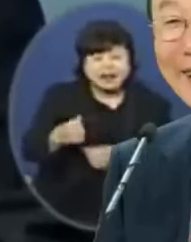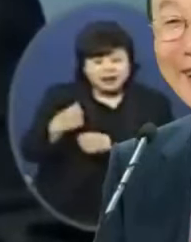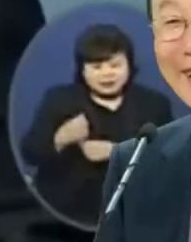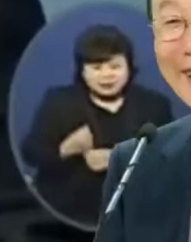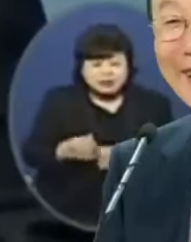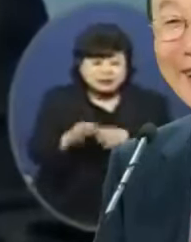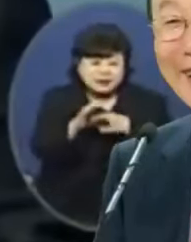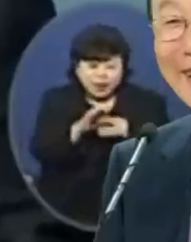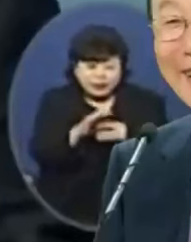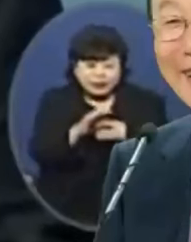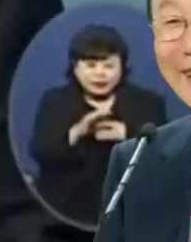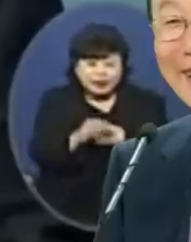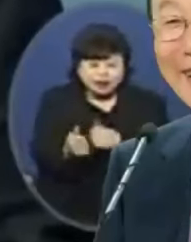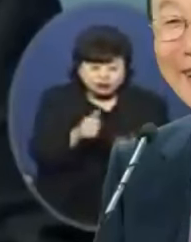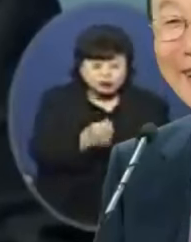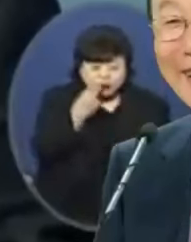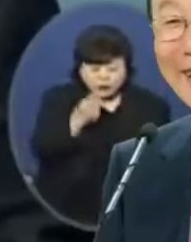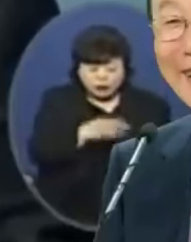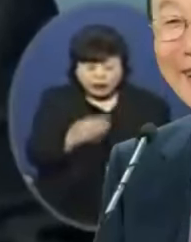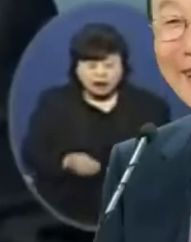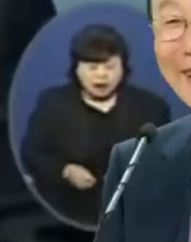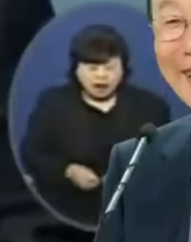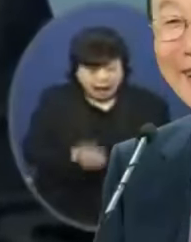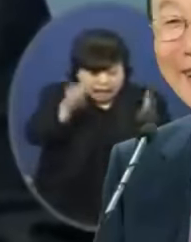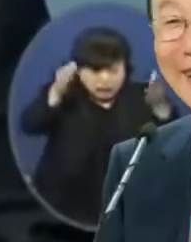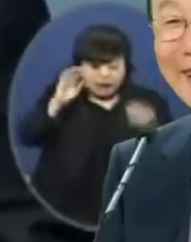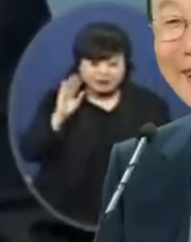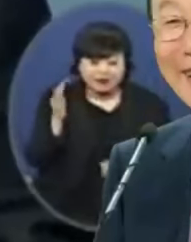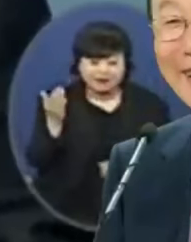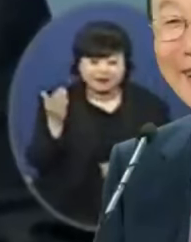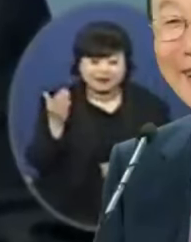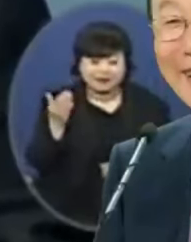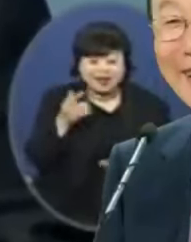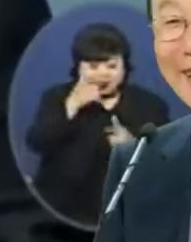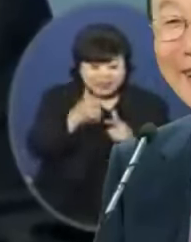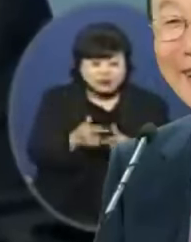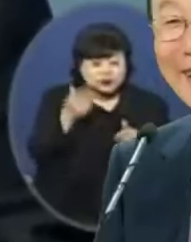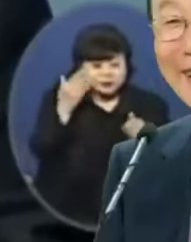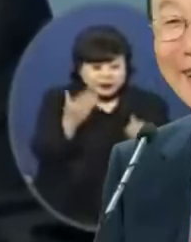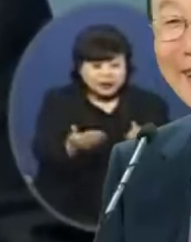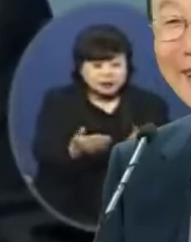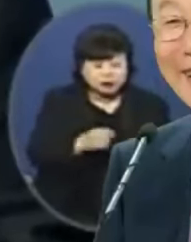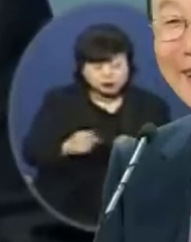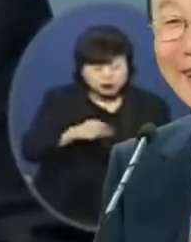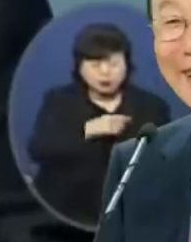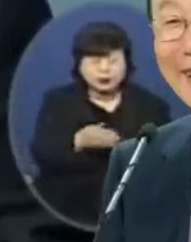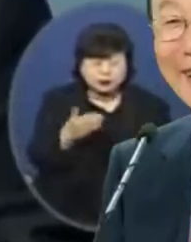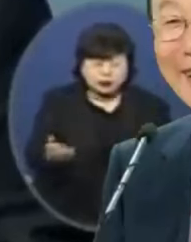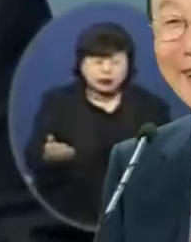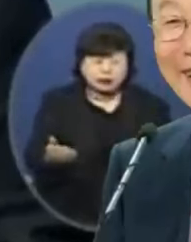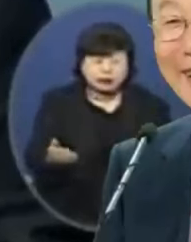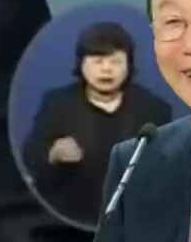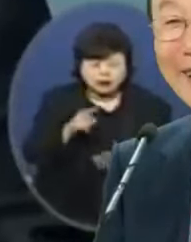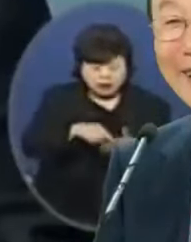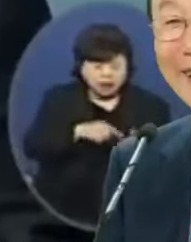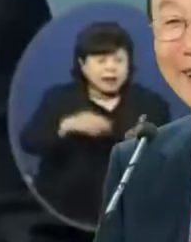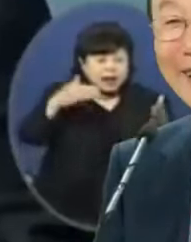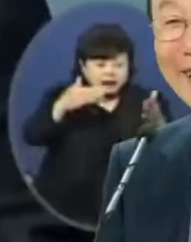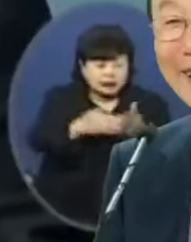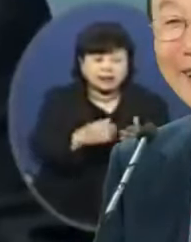짊어지면 죽음의 요단강은 갈라져야 되는 것입니다. 예수님께서 몸짓고 피를 흘려 청산했기